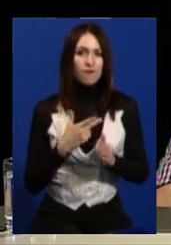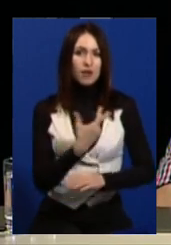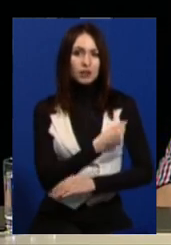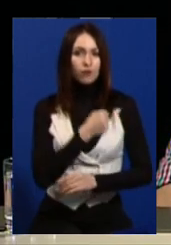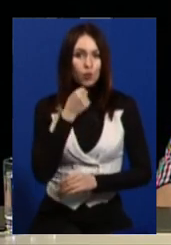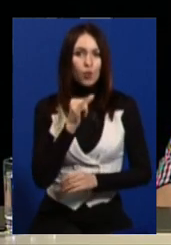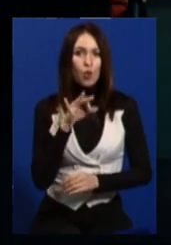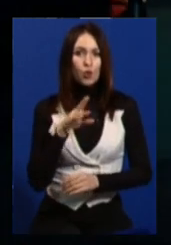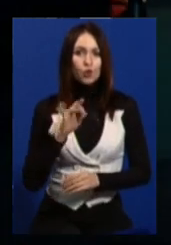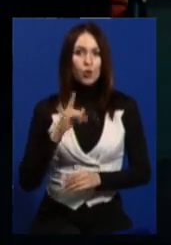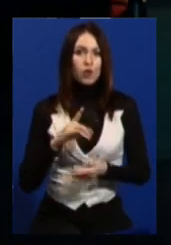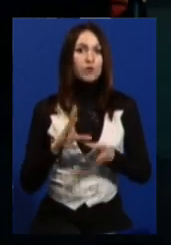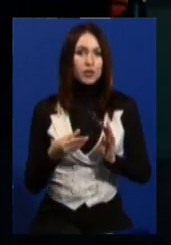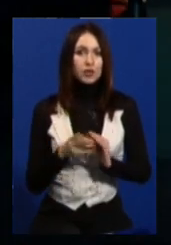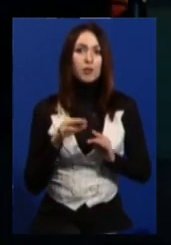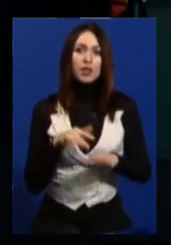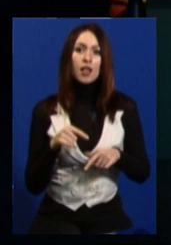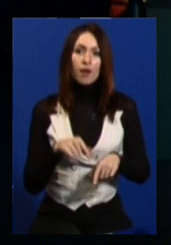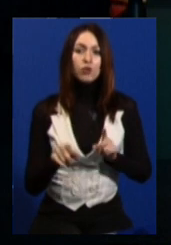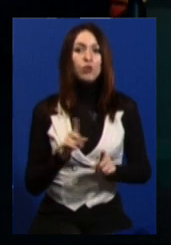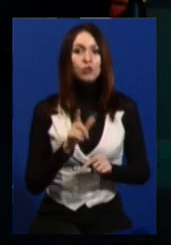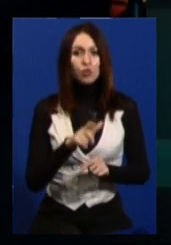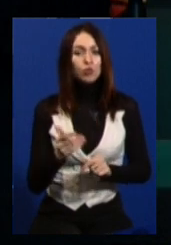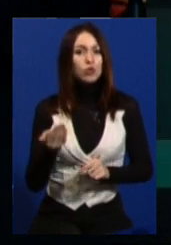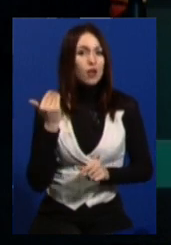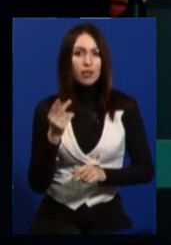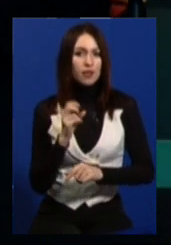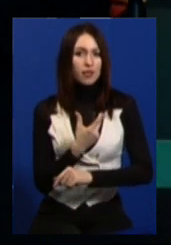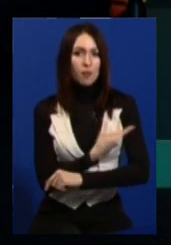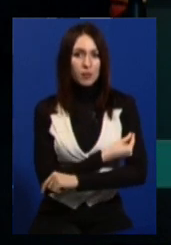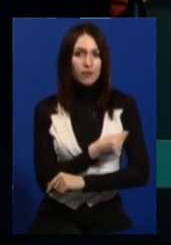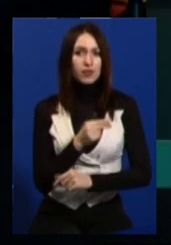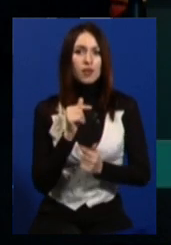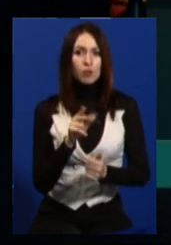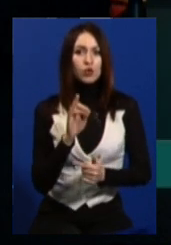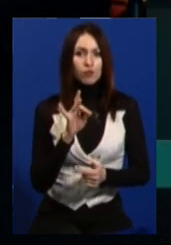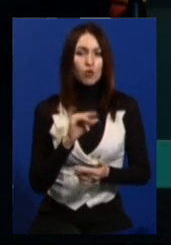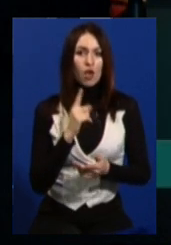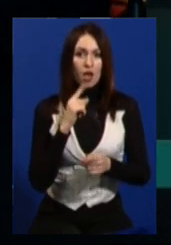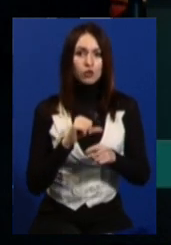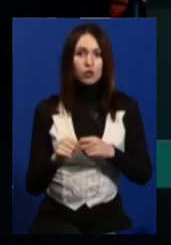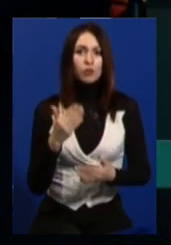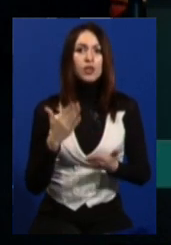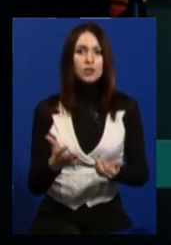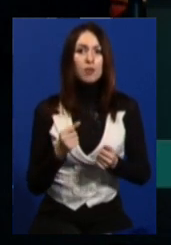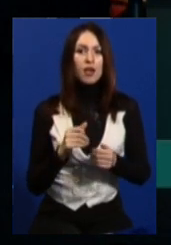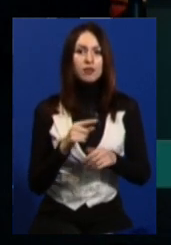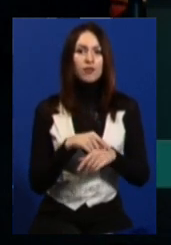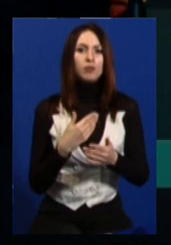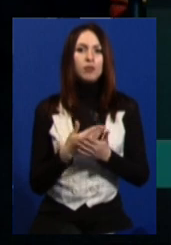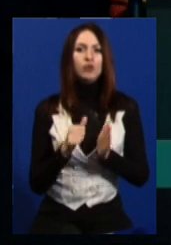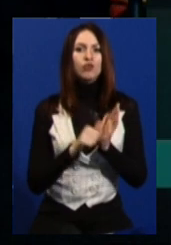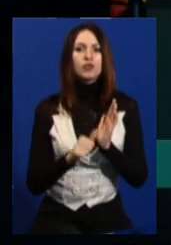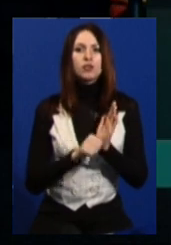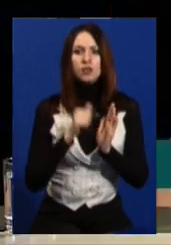кори в принципе. Дело в том, что люди, ранее не привитые против кори, особенно если брать время, когда это был там